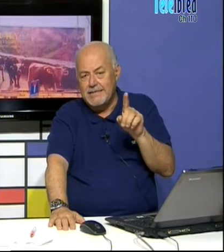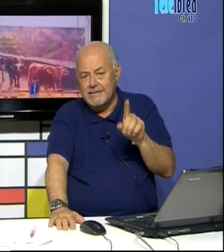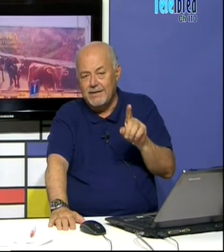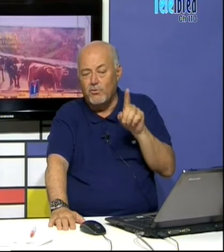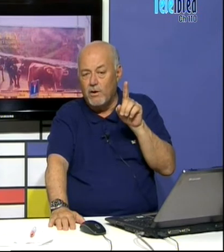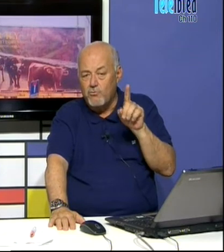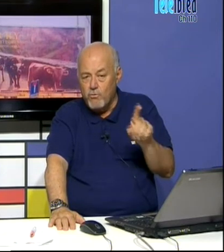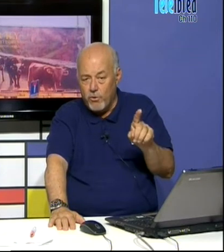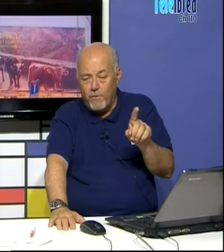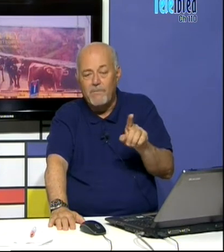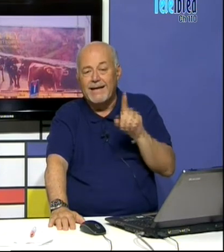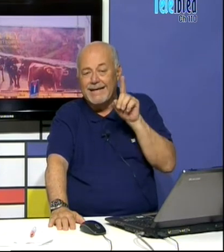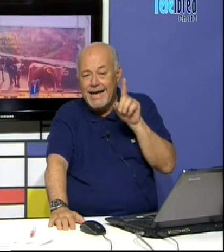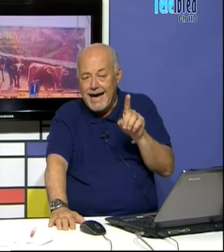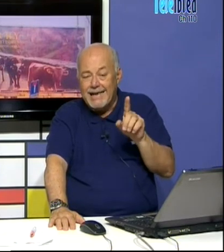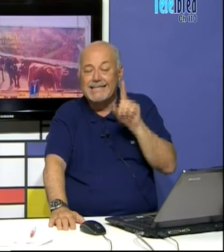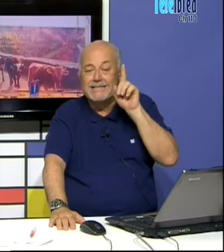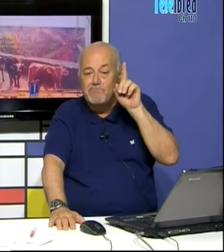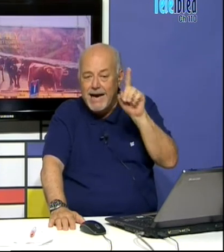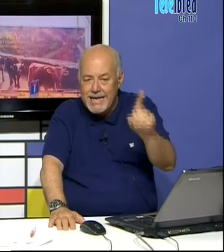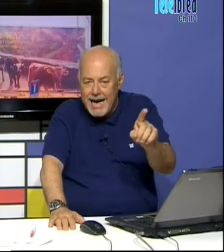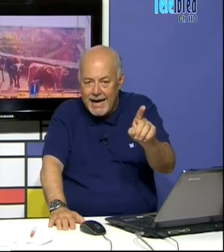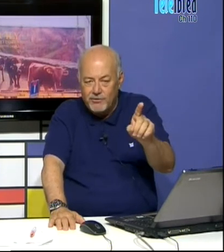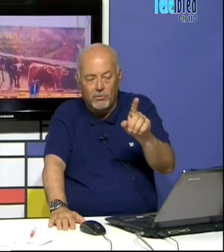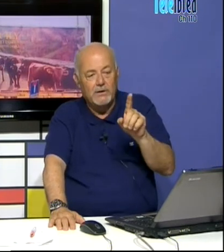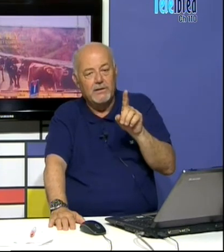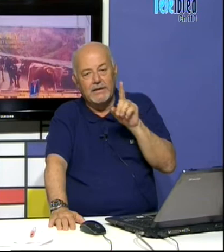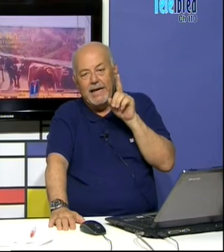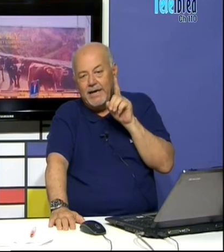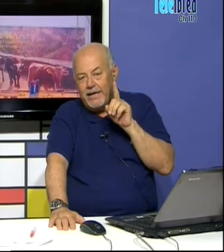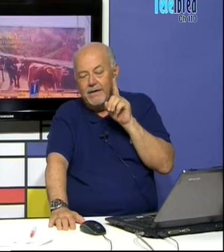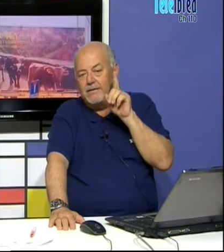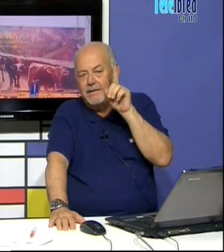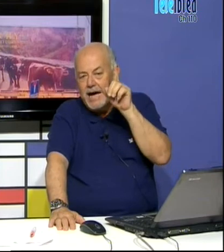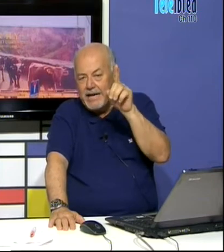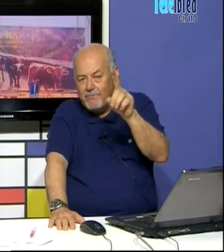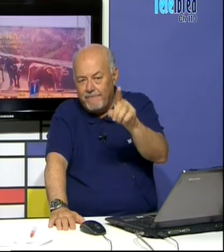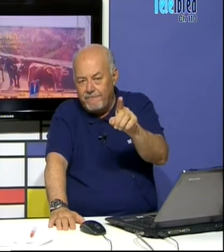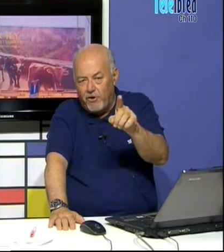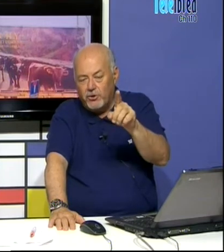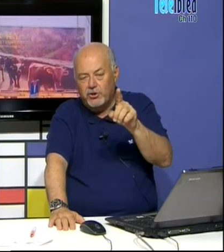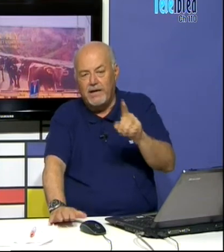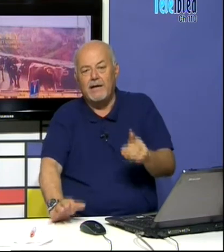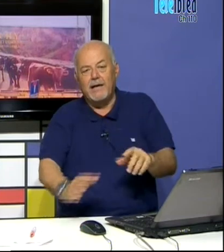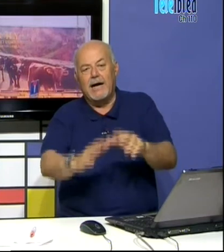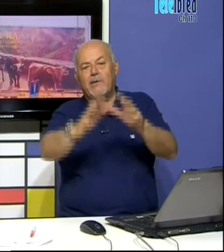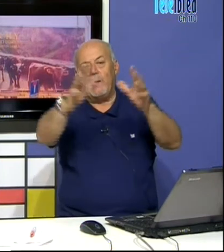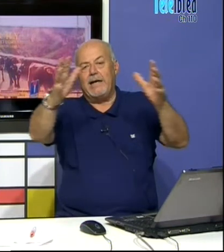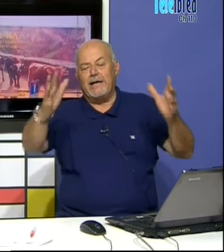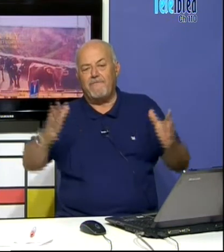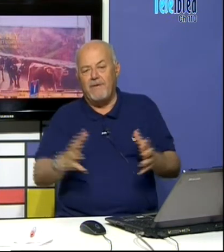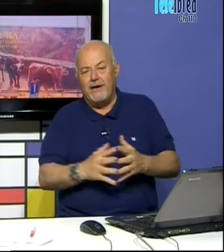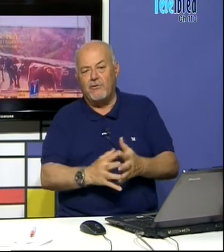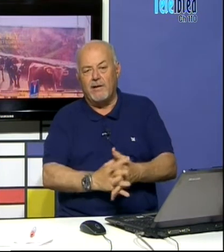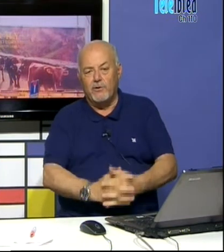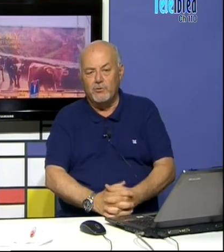ci sia stato qualcuno che ha sbagliato nel dare manforte a quelli